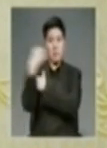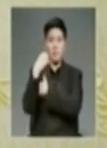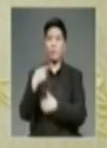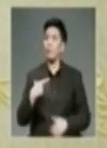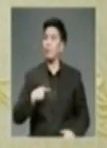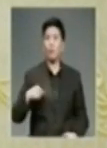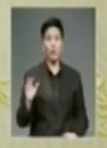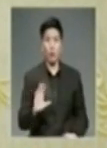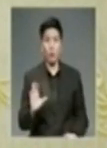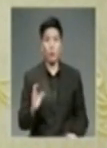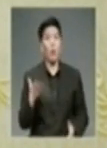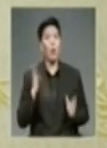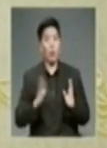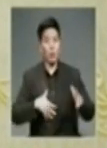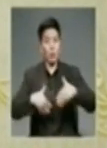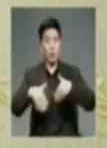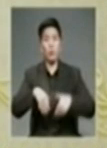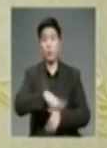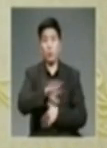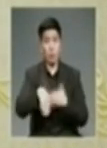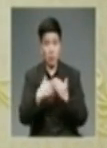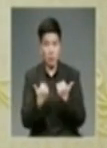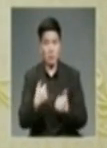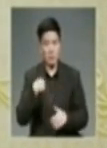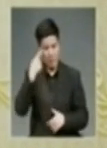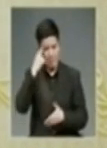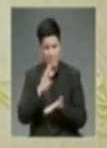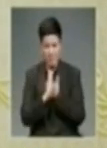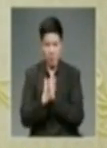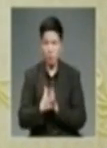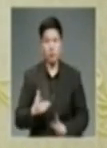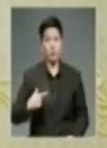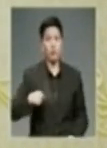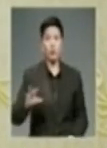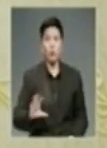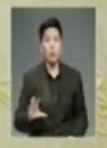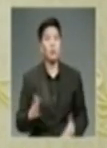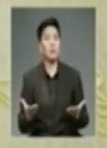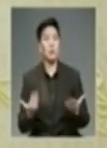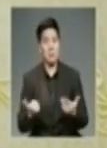หรือแม้กระทั่งคนทั่วไปก็แล้วแต่ในโลกใบนี้ก็ไม่ชอบการเปลี่ยนแปลงมันก็เป็นอีกส่วนนึง